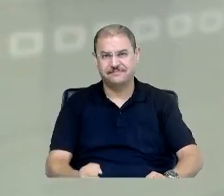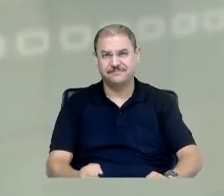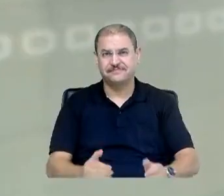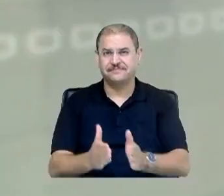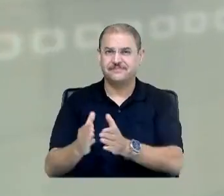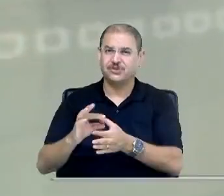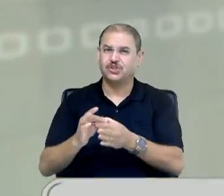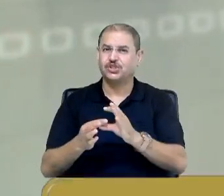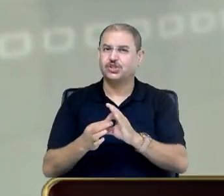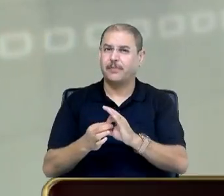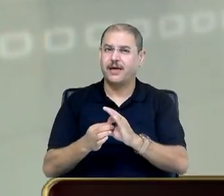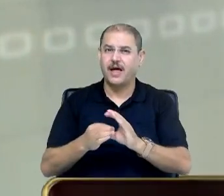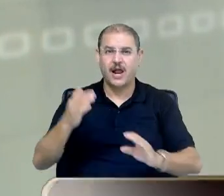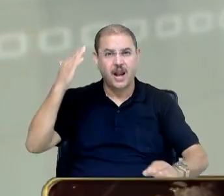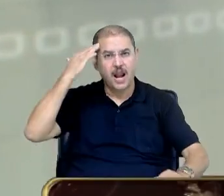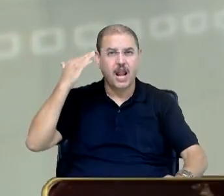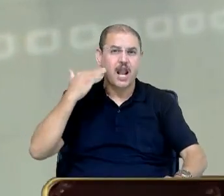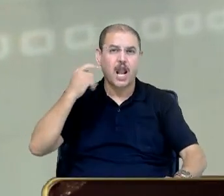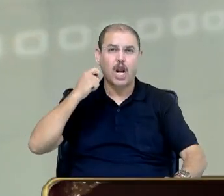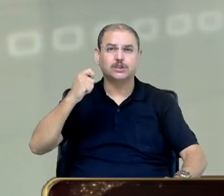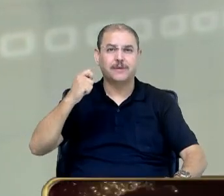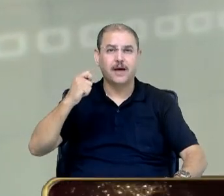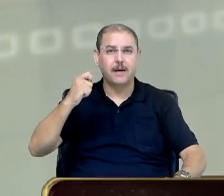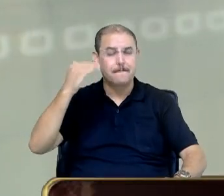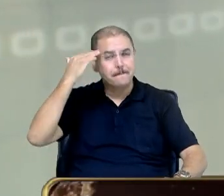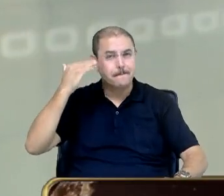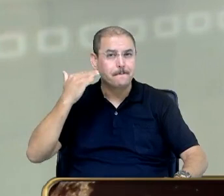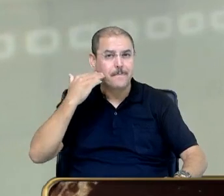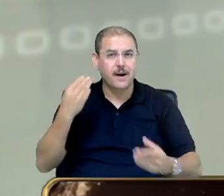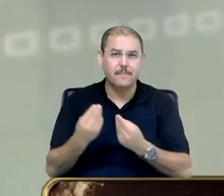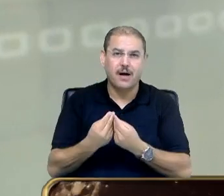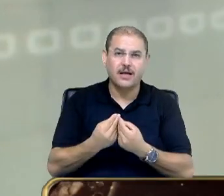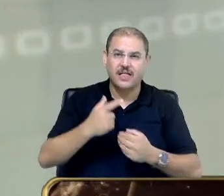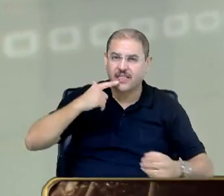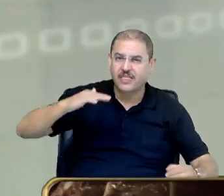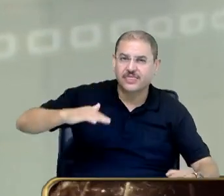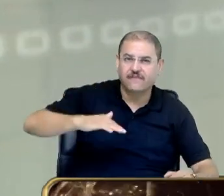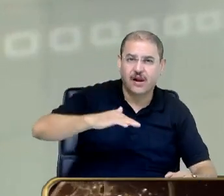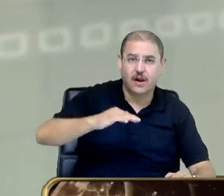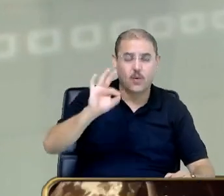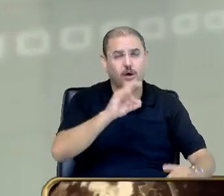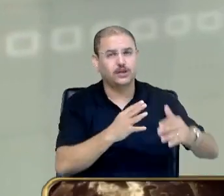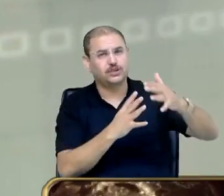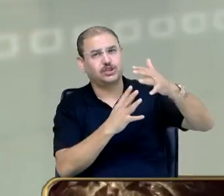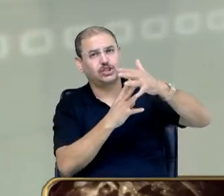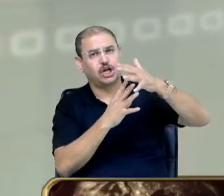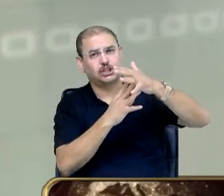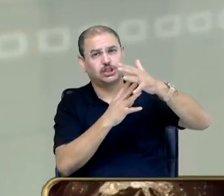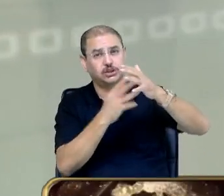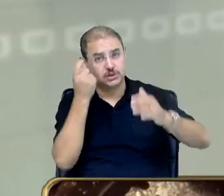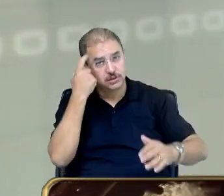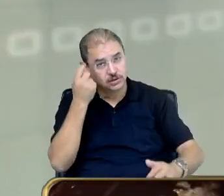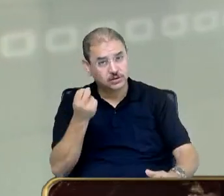اطلقت جمعيه والنجميه لتنميه المراه والطفل بالتعاون مع الشرطه المجتمعيه في مديريه الشرطه جرش مبادره